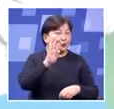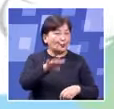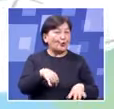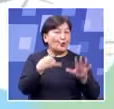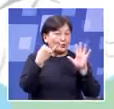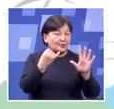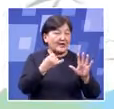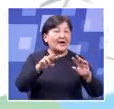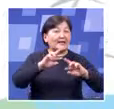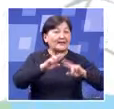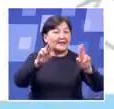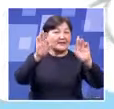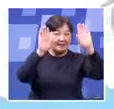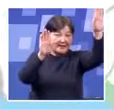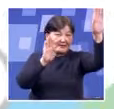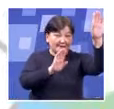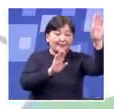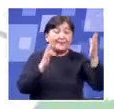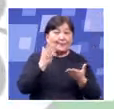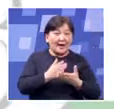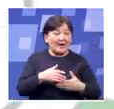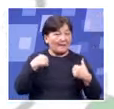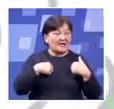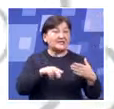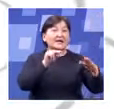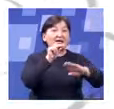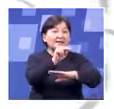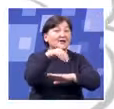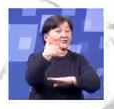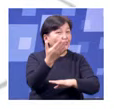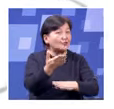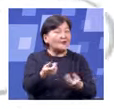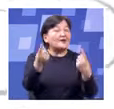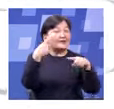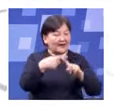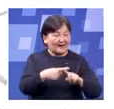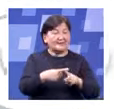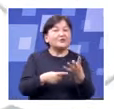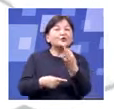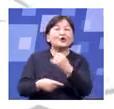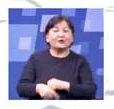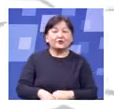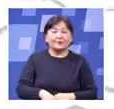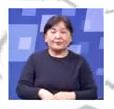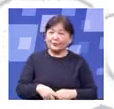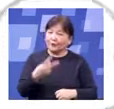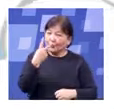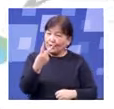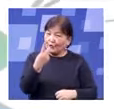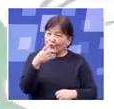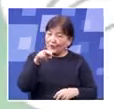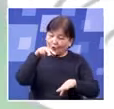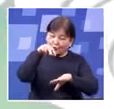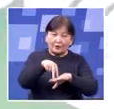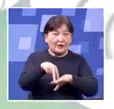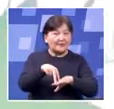За хүүхдүүдээ багшийнхаа зааснаар дахиад нэг хилцгээе. Хоёр хөлтэй